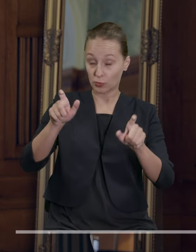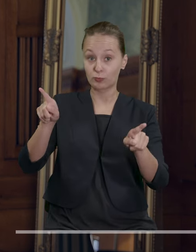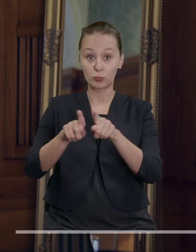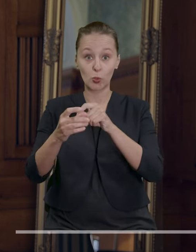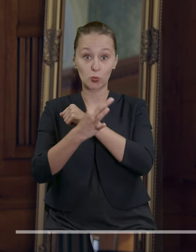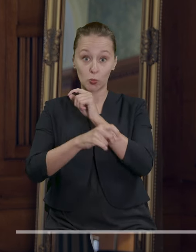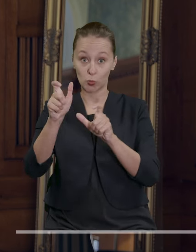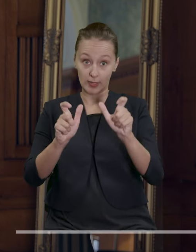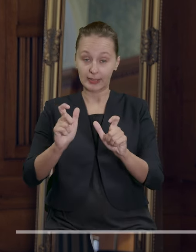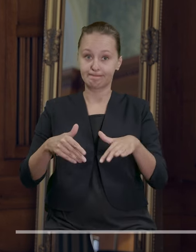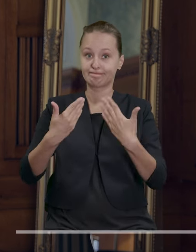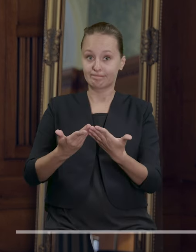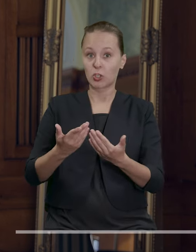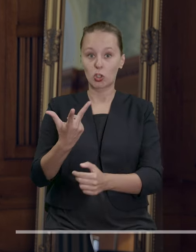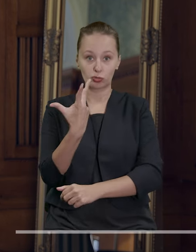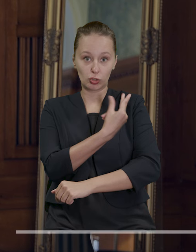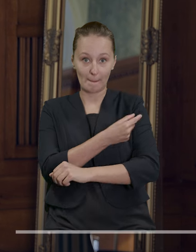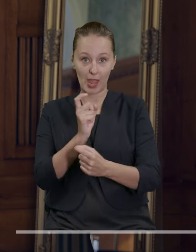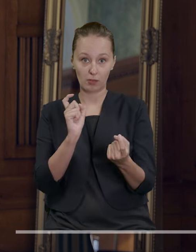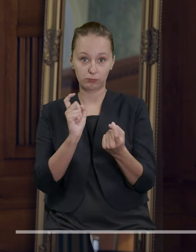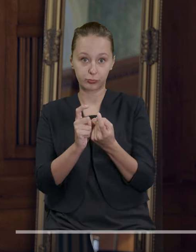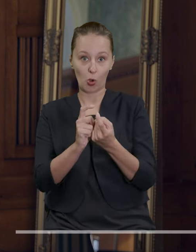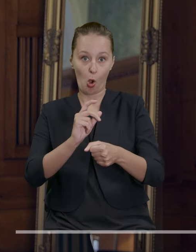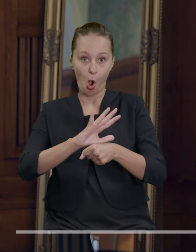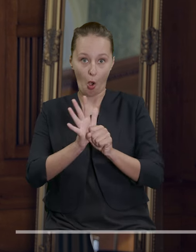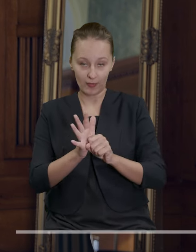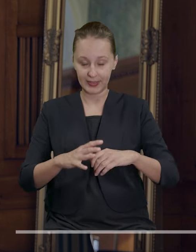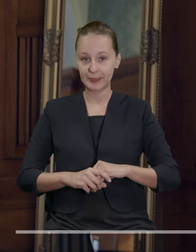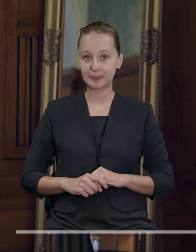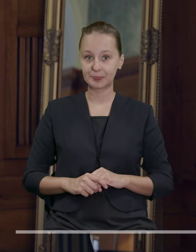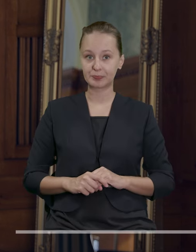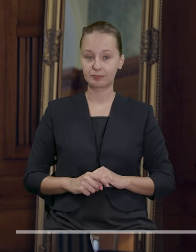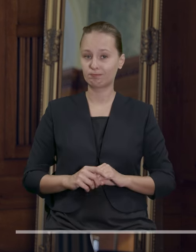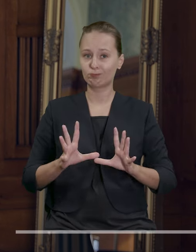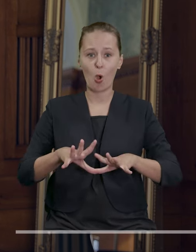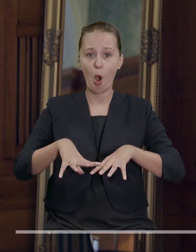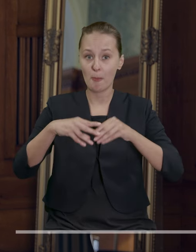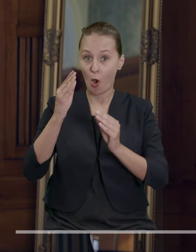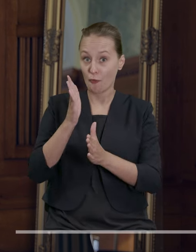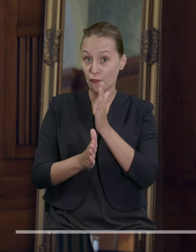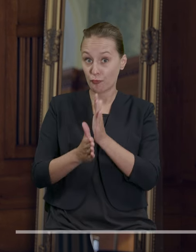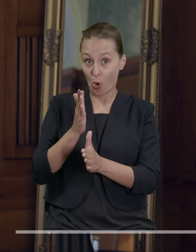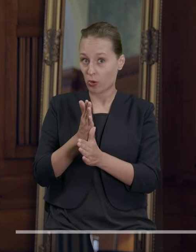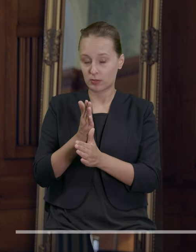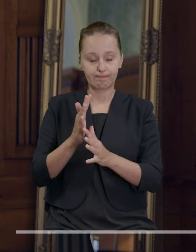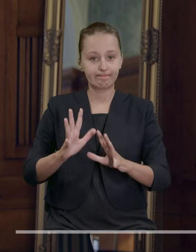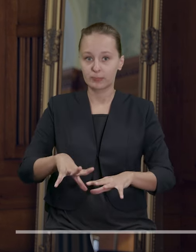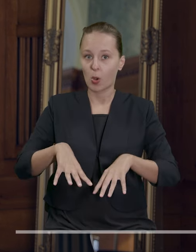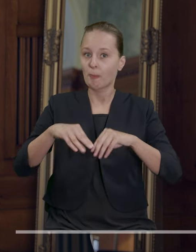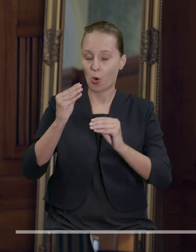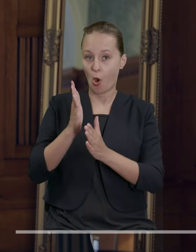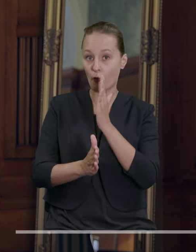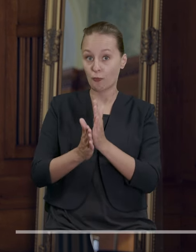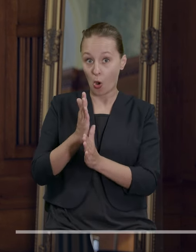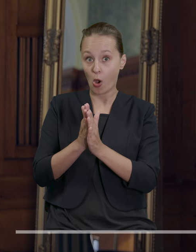studentom szczepienia przeciwko COVID-19. Od początku wojny, od samego